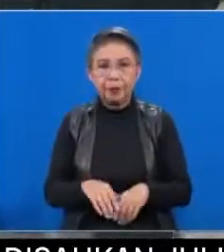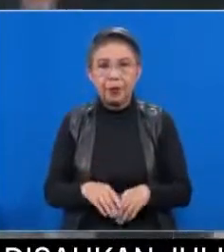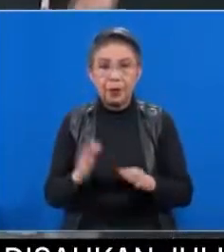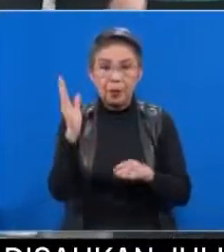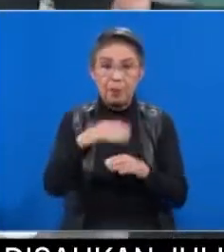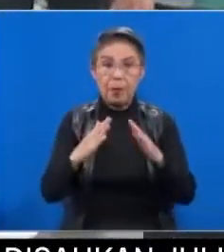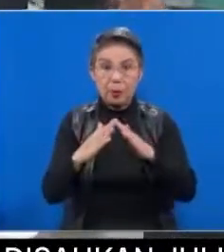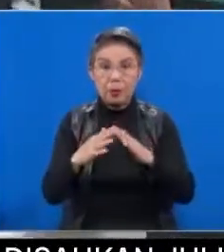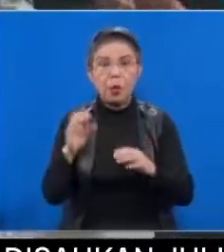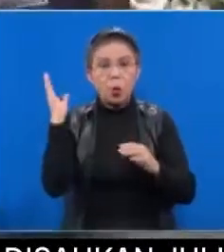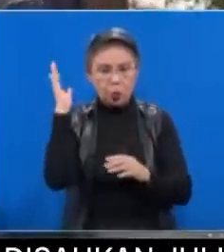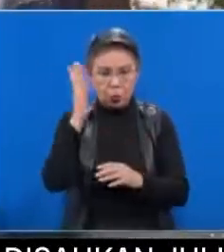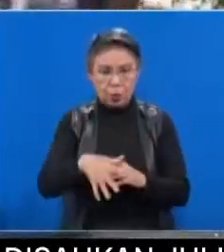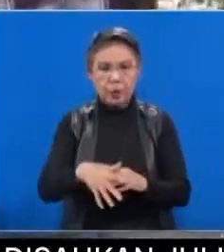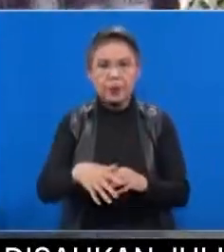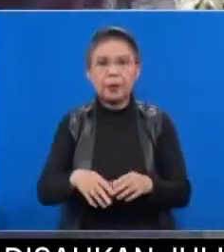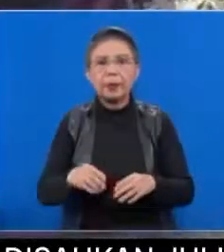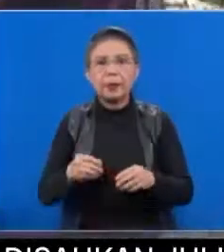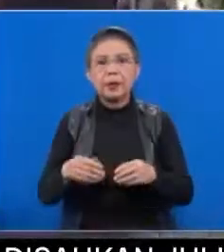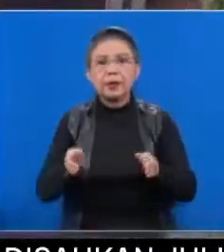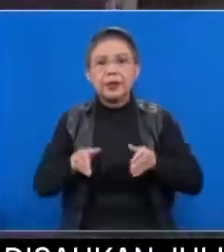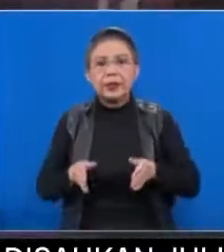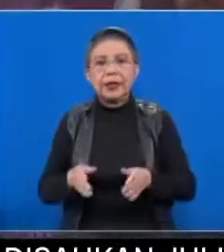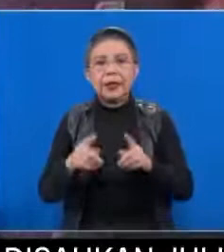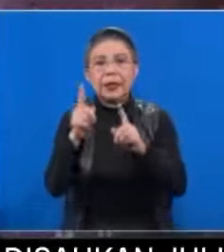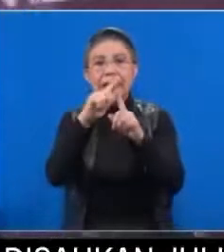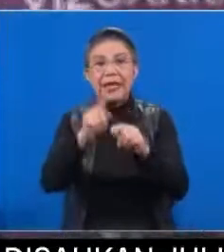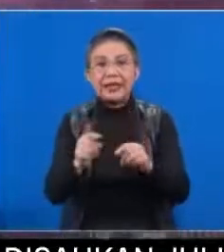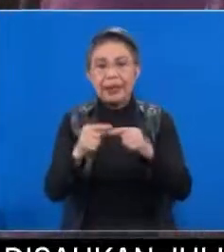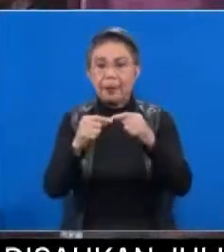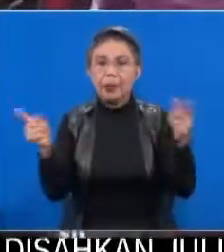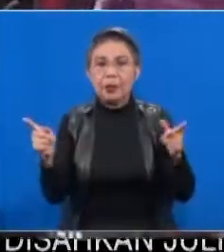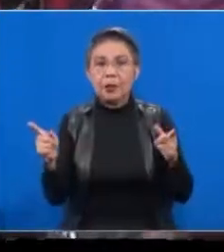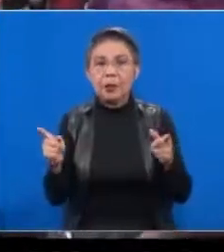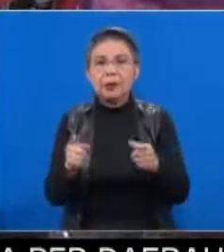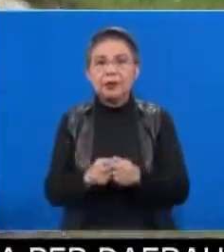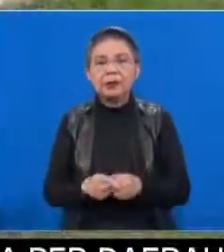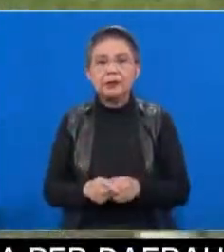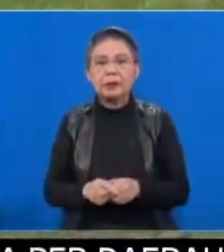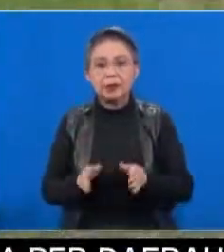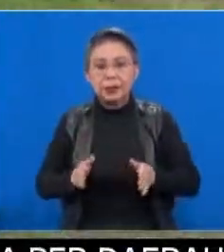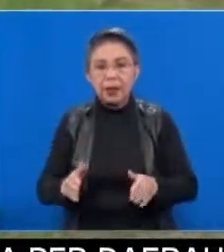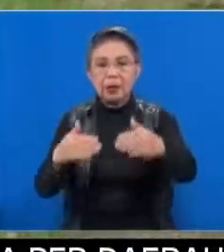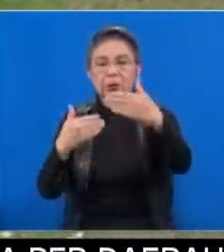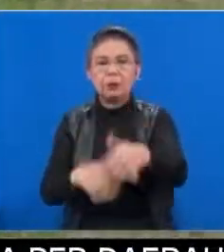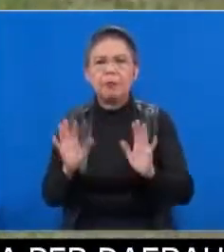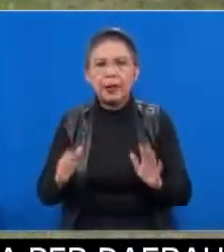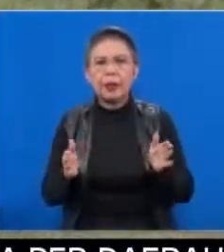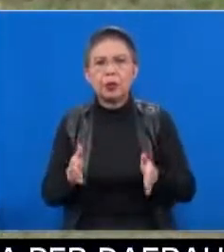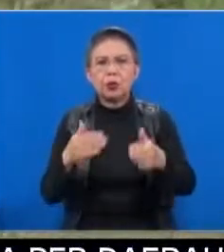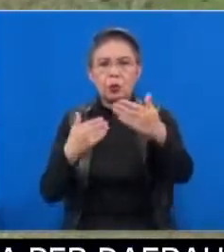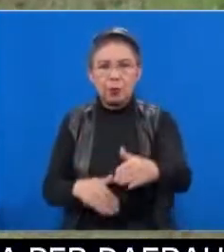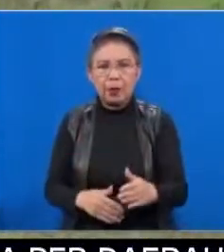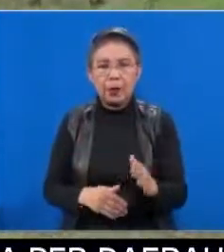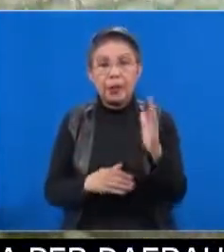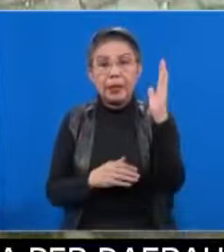bangunan, sejumlah pohon tumbang yang roboh juga memutus jaringan kabel listrik dan sempat menutup sejumlah jalan desa. Bahkan tembok sekolah